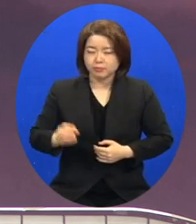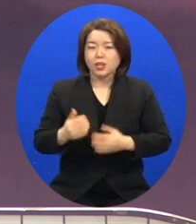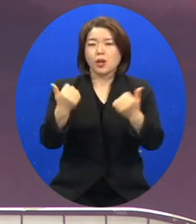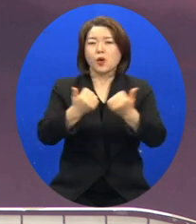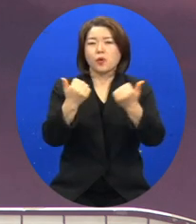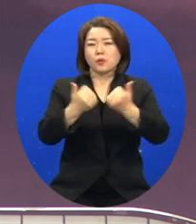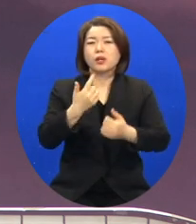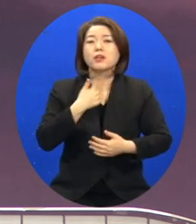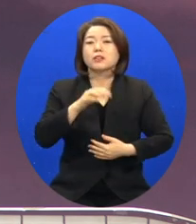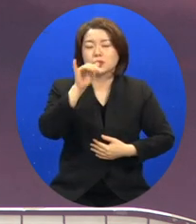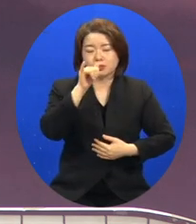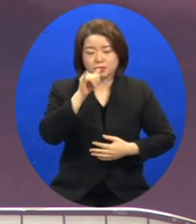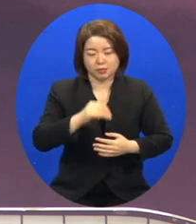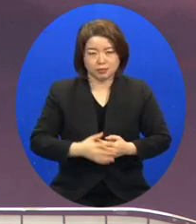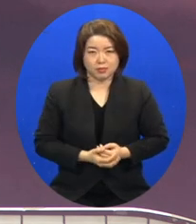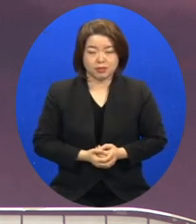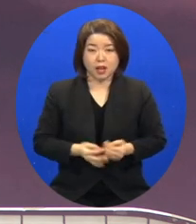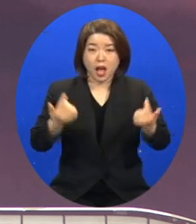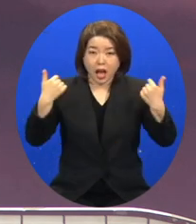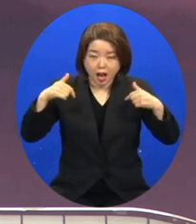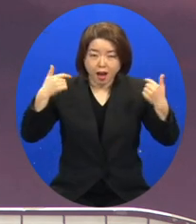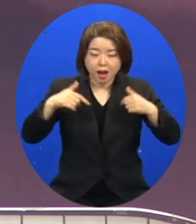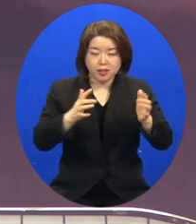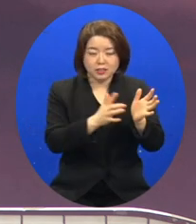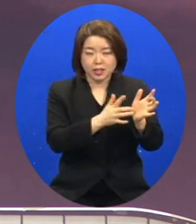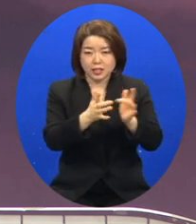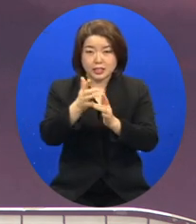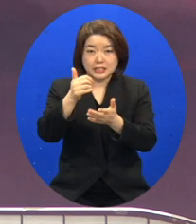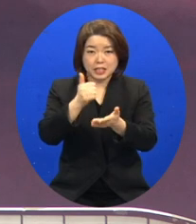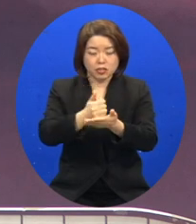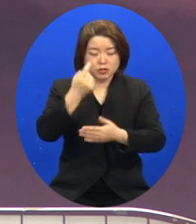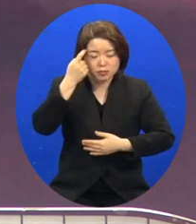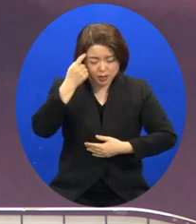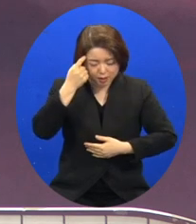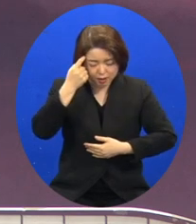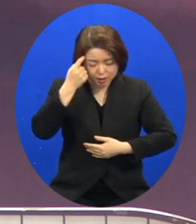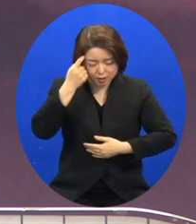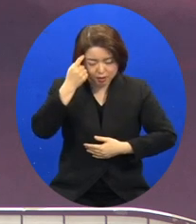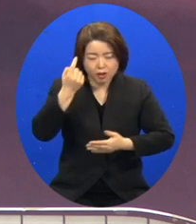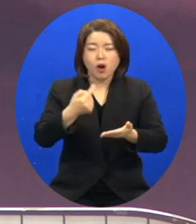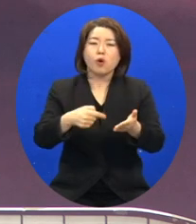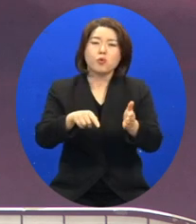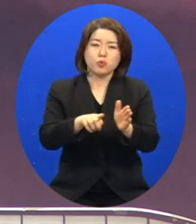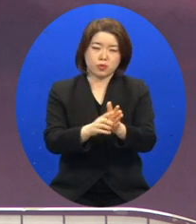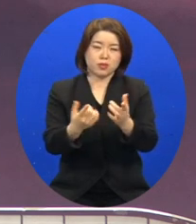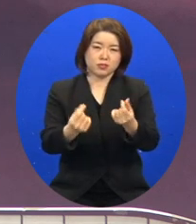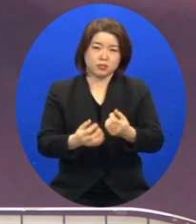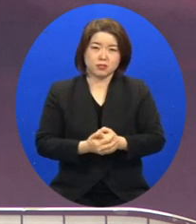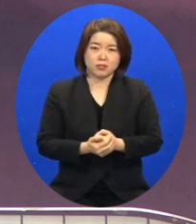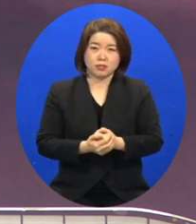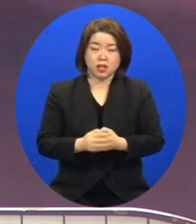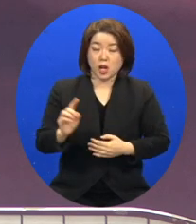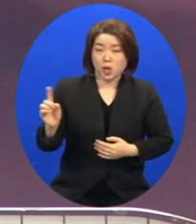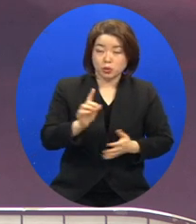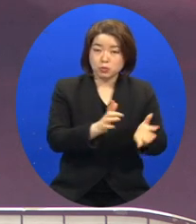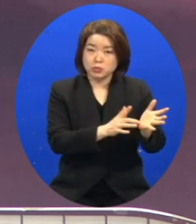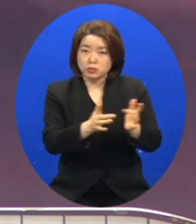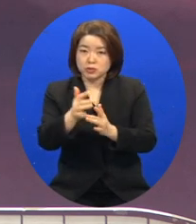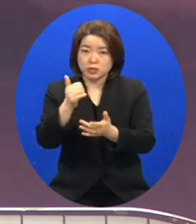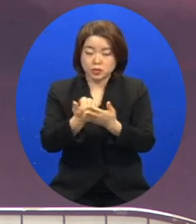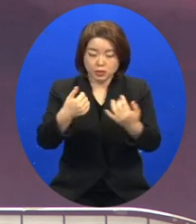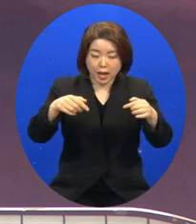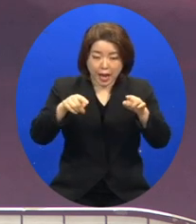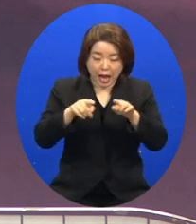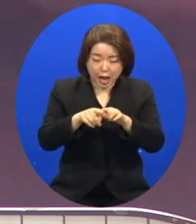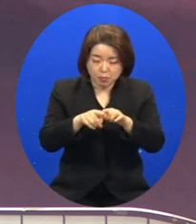했던 적도 있어요 항상 예수님 생각하면서 회의 합시다 도무지 예수님과 함께하는 회의